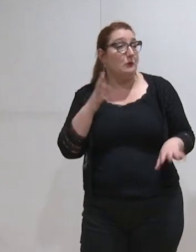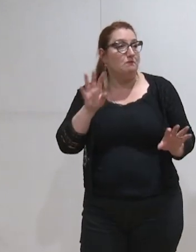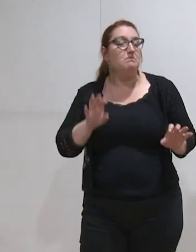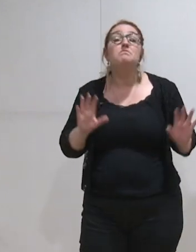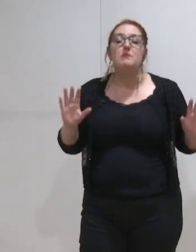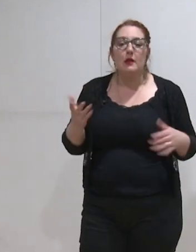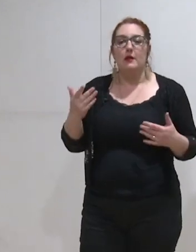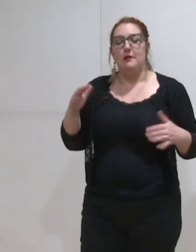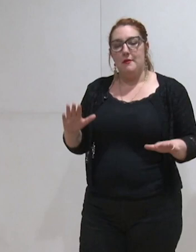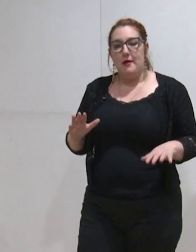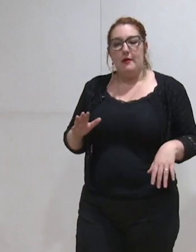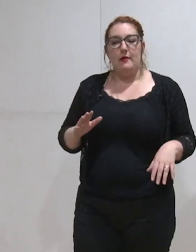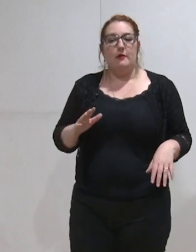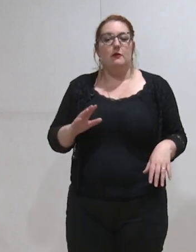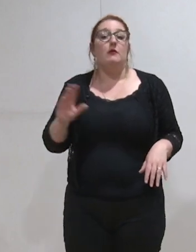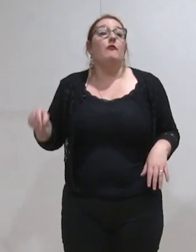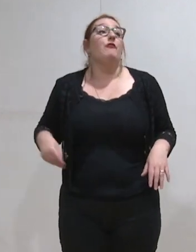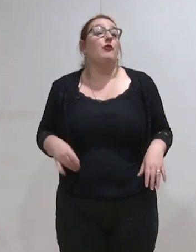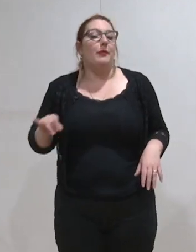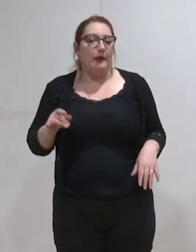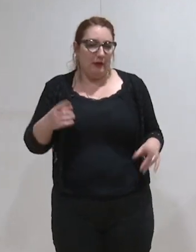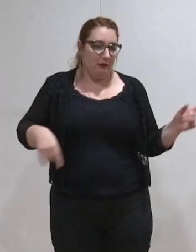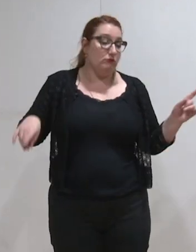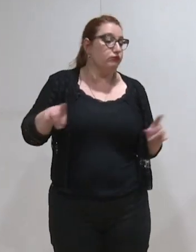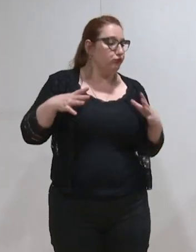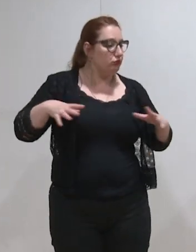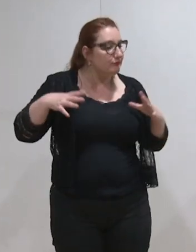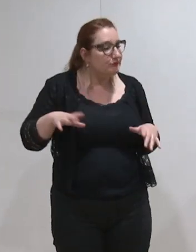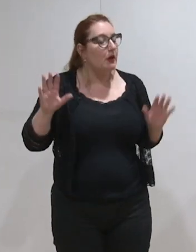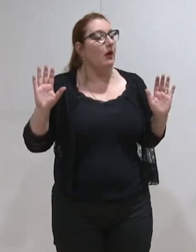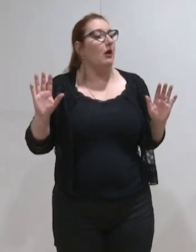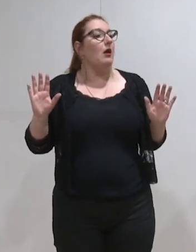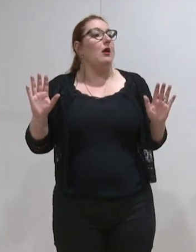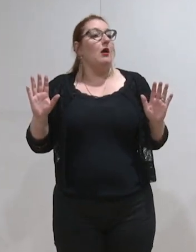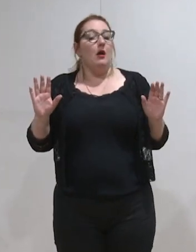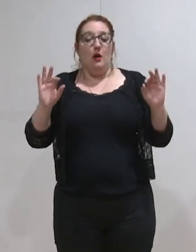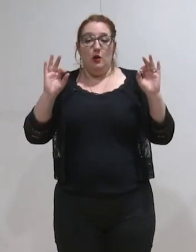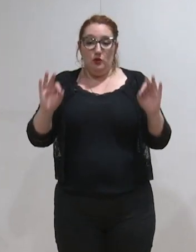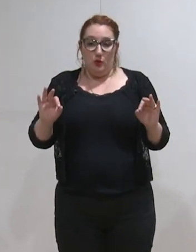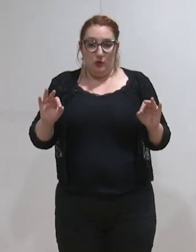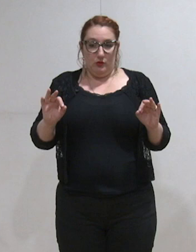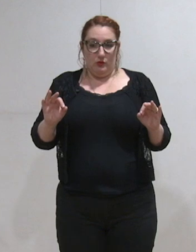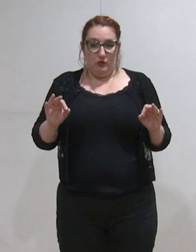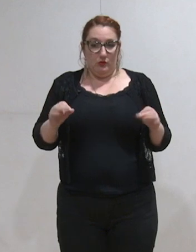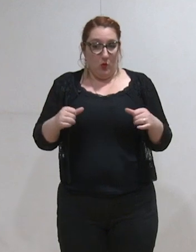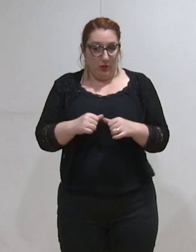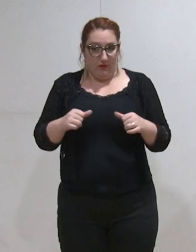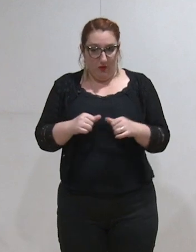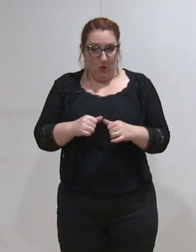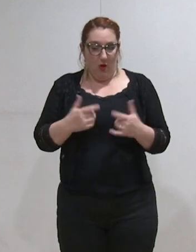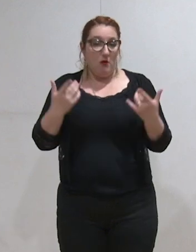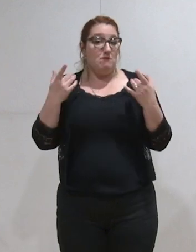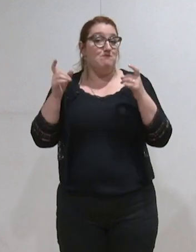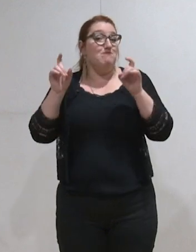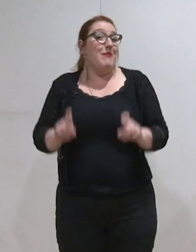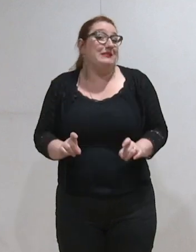j'aurais envie de dire la faute à qui donc on a analysé quel type de baisse si j'ose